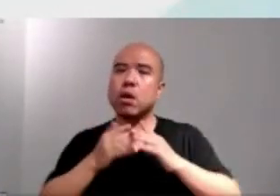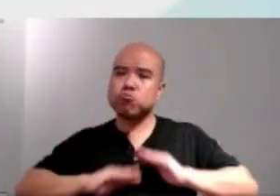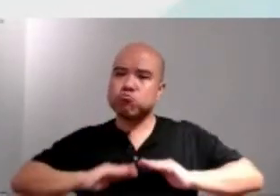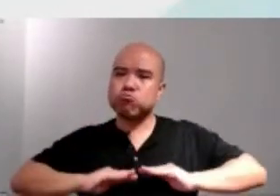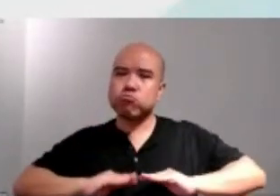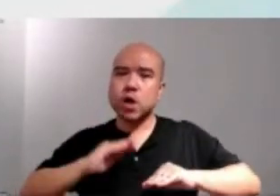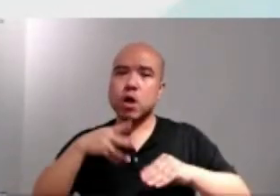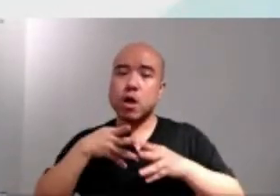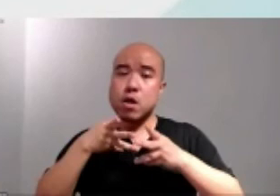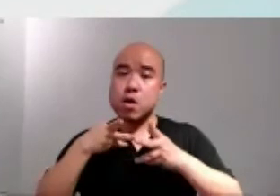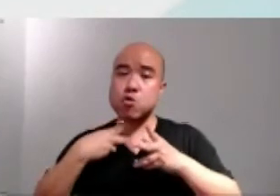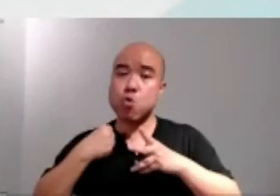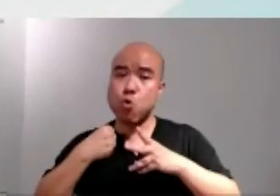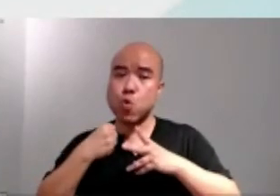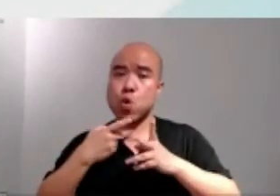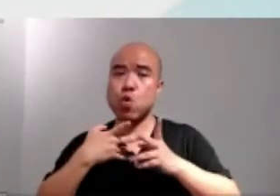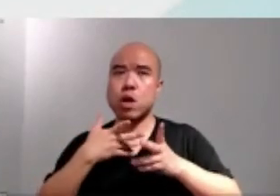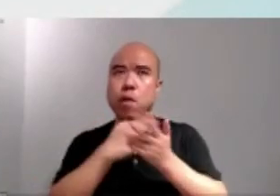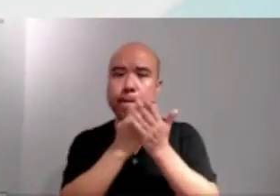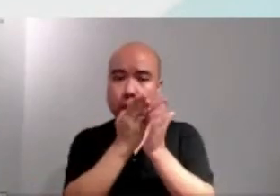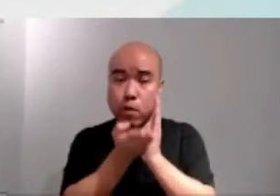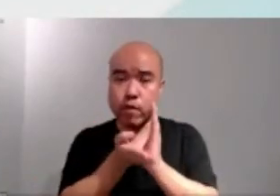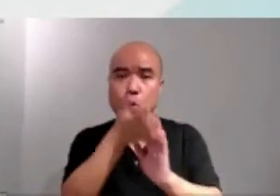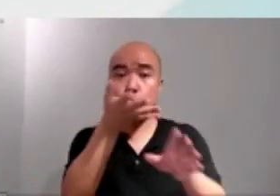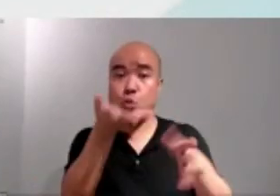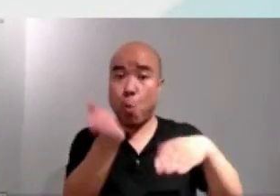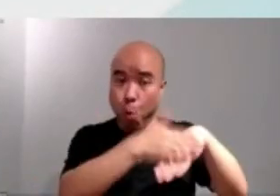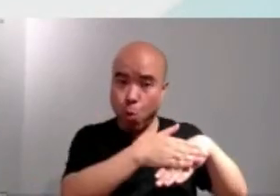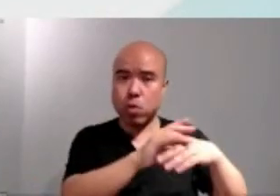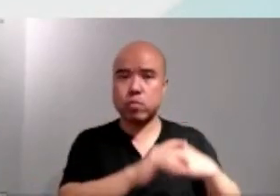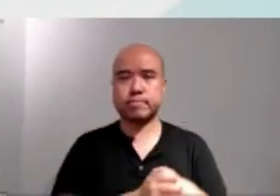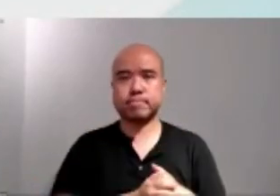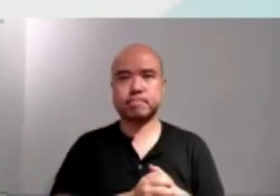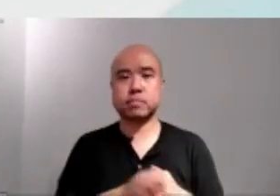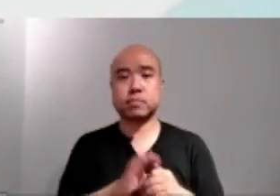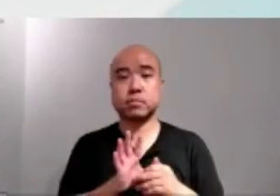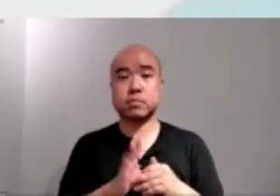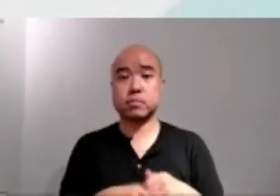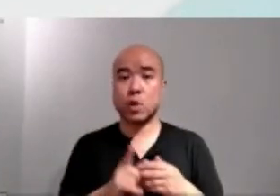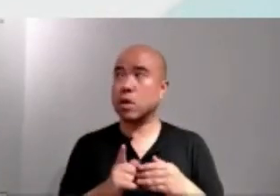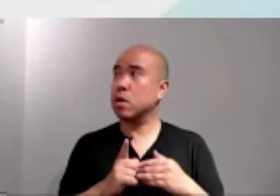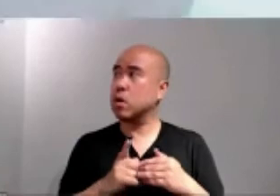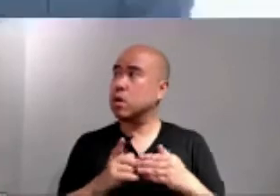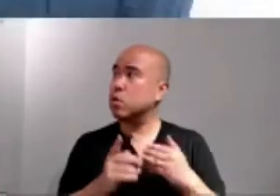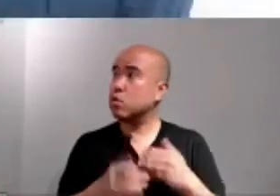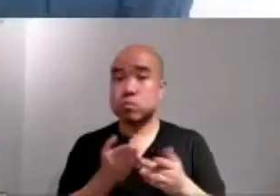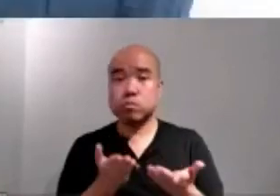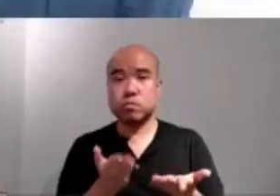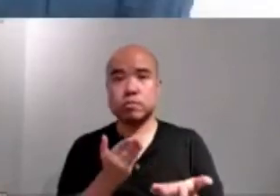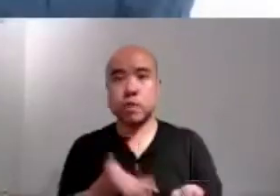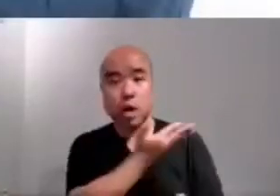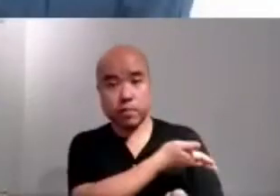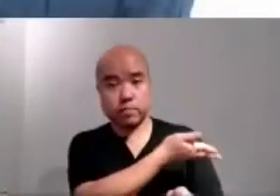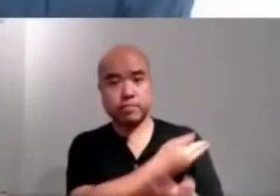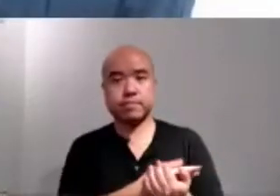轉化用唔同嘅方式咧去保留嘅。而喺我身邊咧就有嘉賓阿 Van， 咁咧就係執